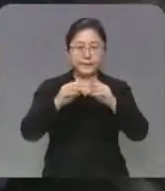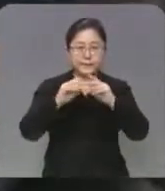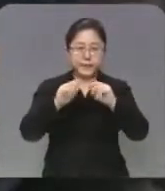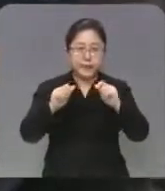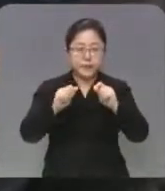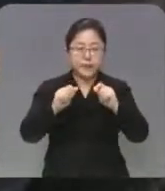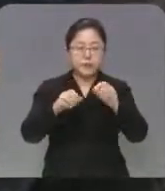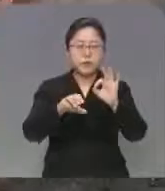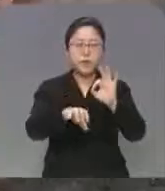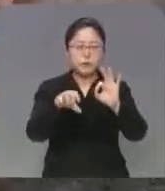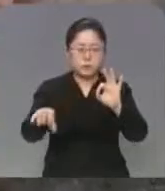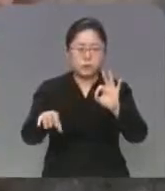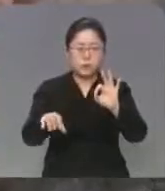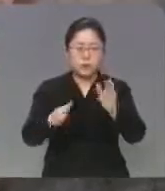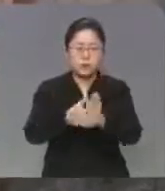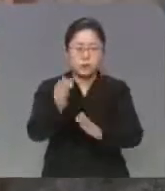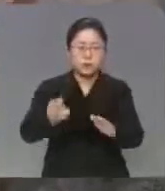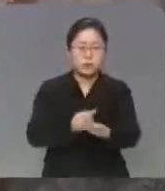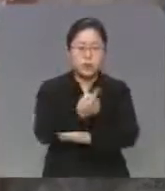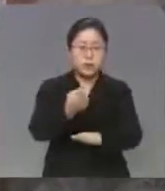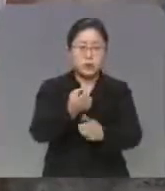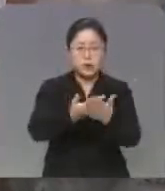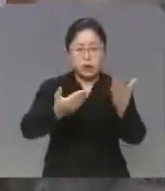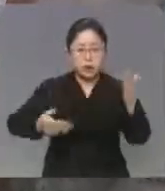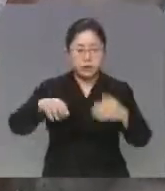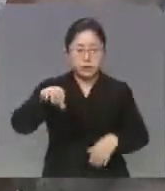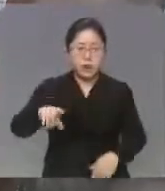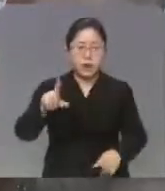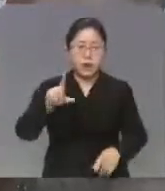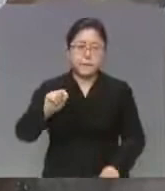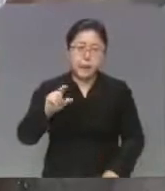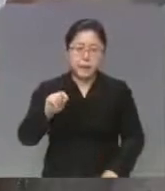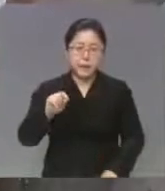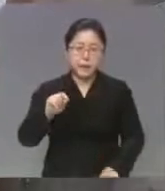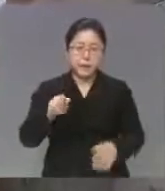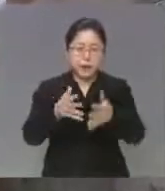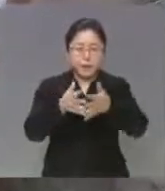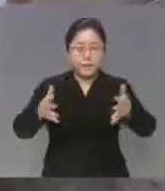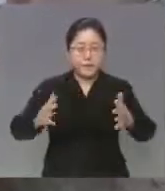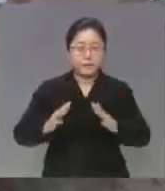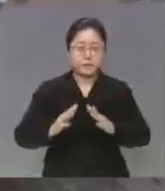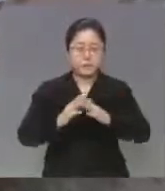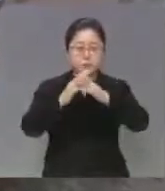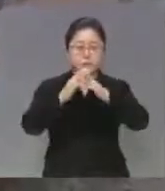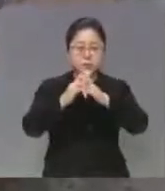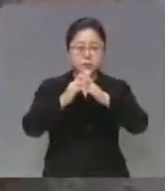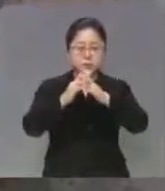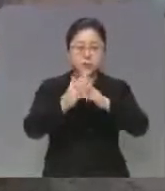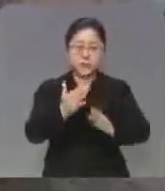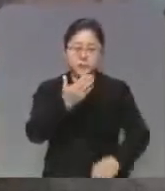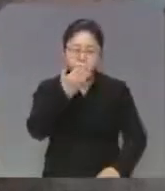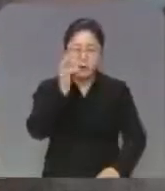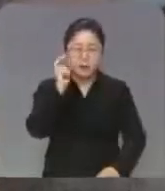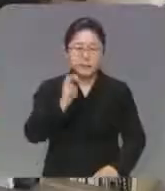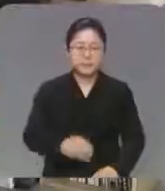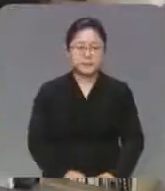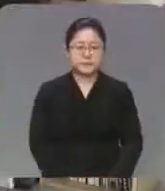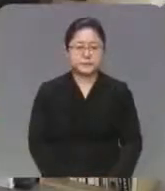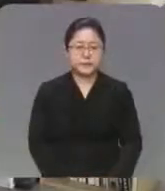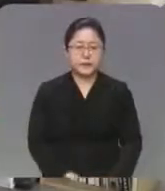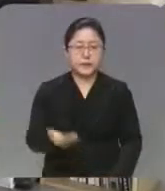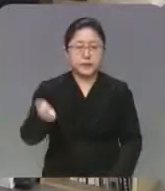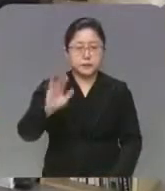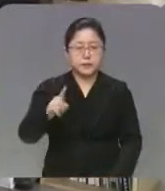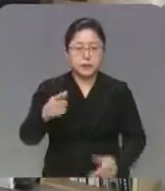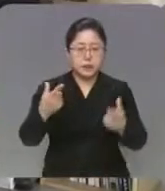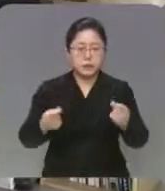10곳, 도심 외곽인 황룡강변에 만 세대 안팎의 대규모 아파트촌이 들어설 가능성이 높습니다.